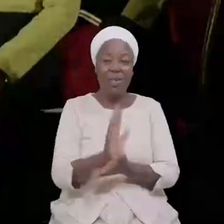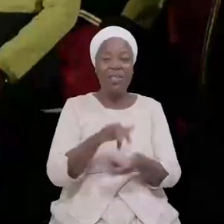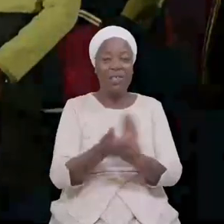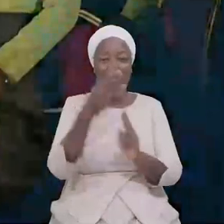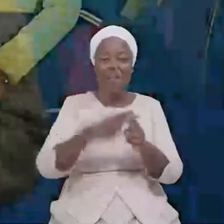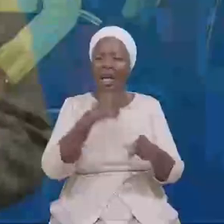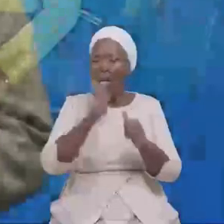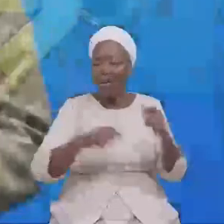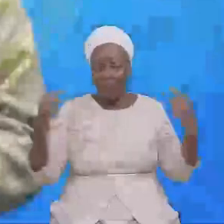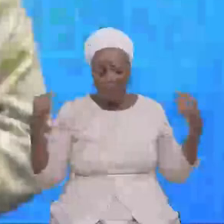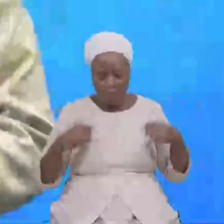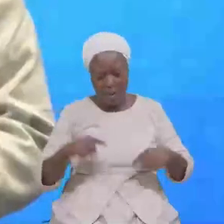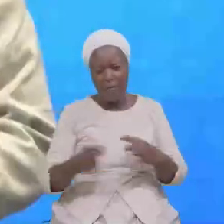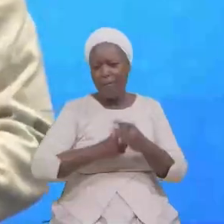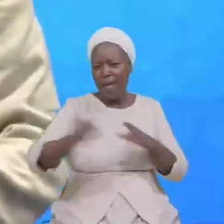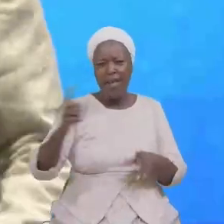va disparaître.